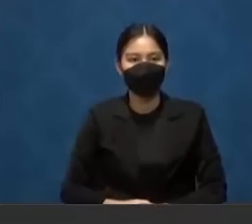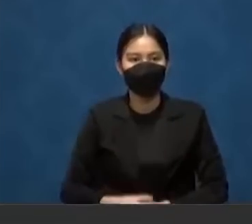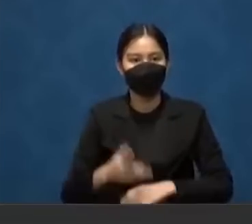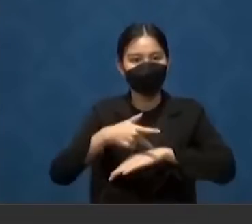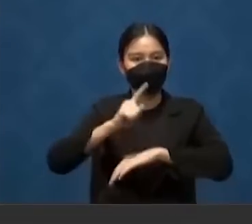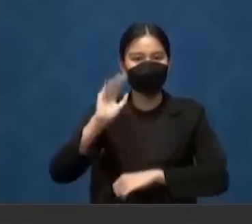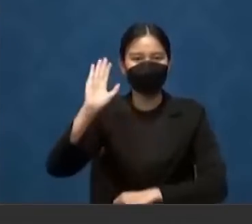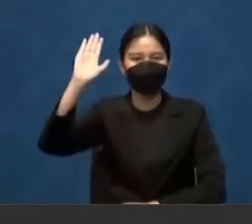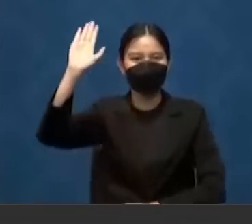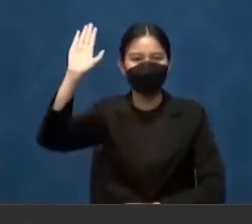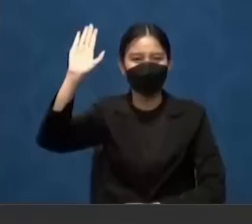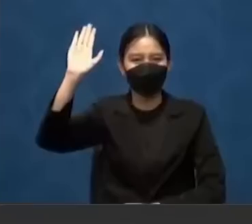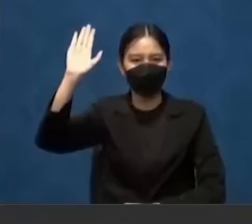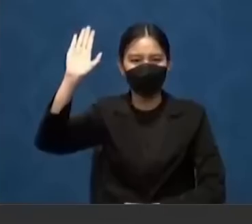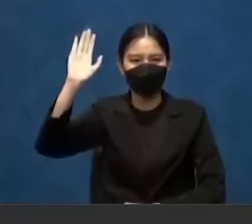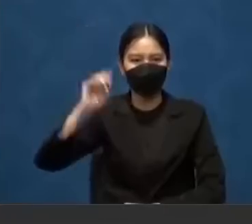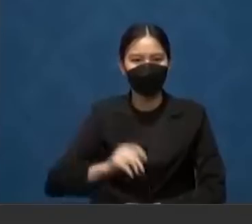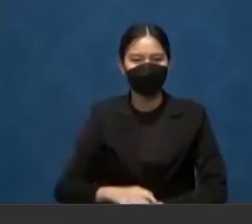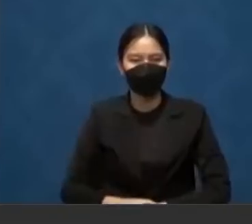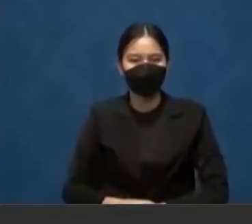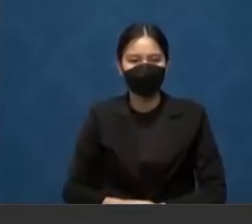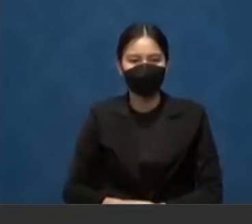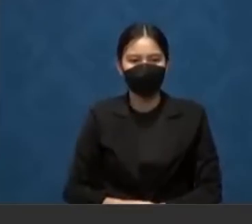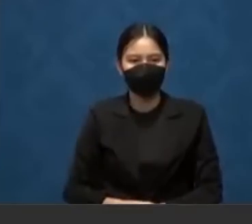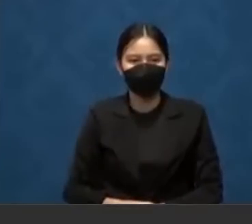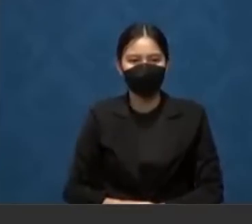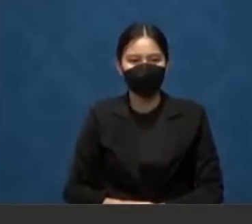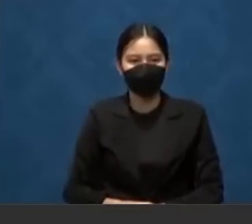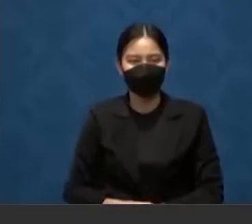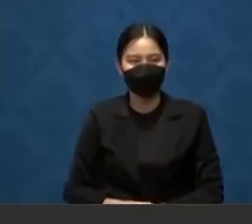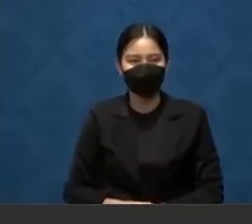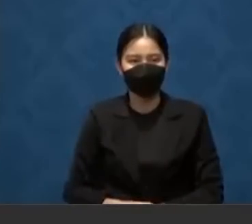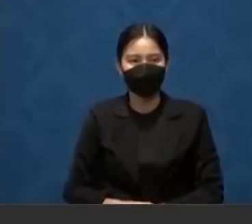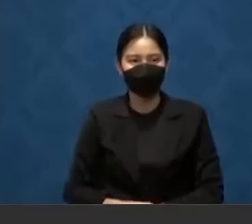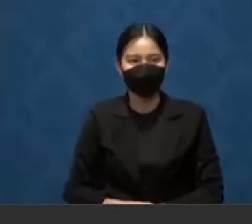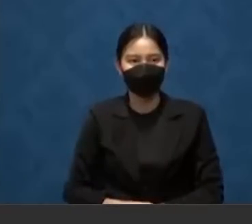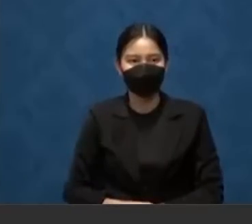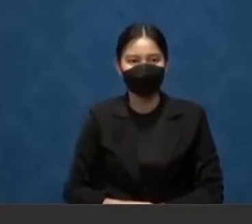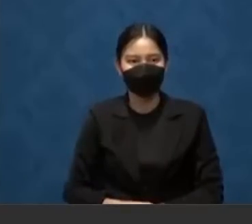ทน์มาทานครั